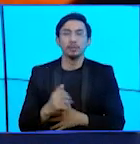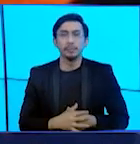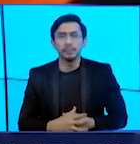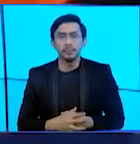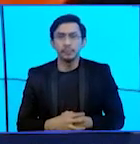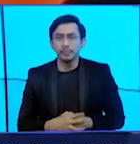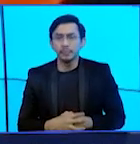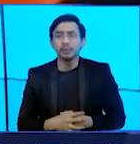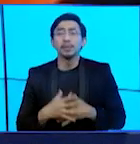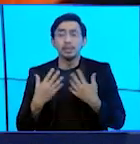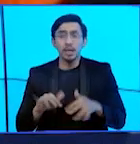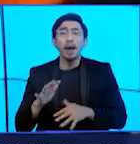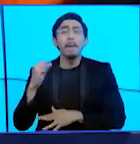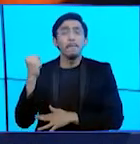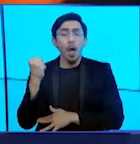Kemudian